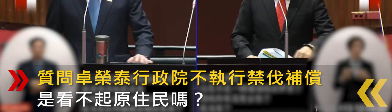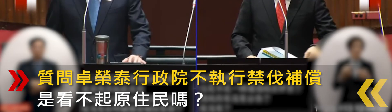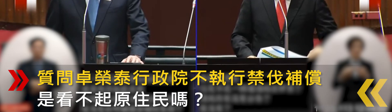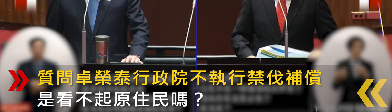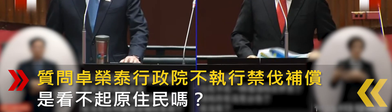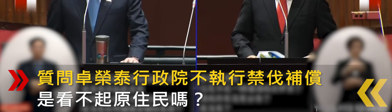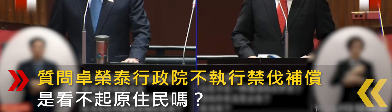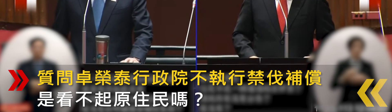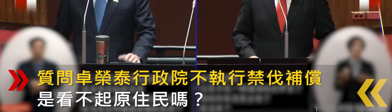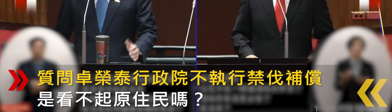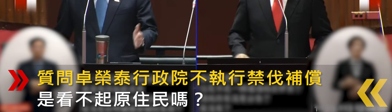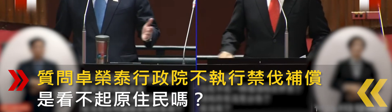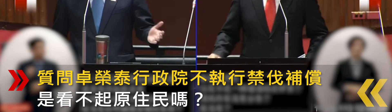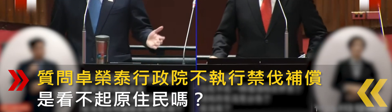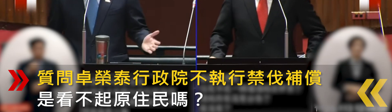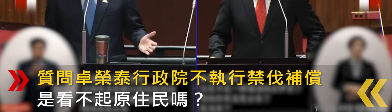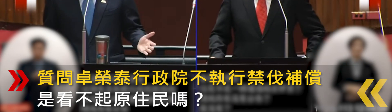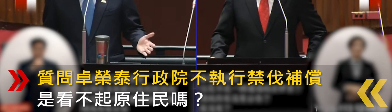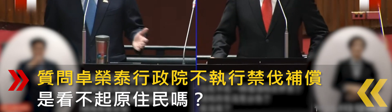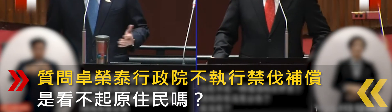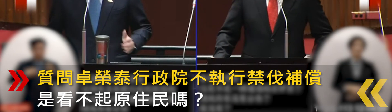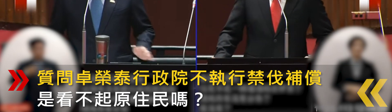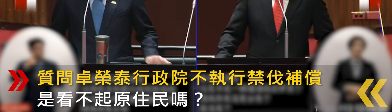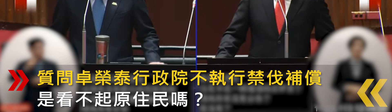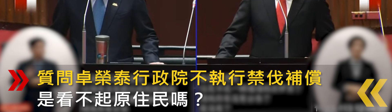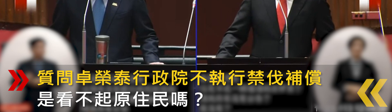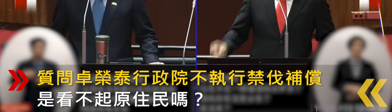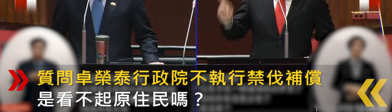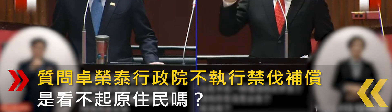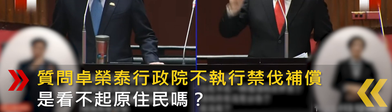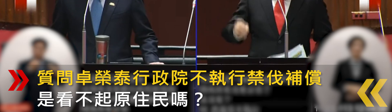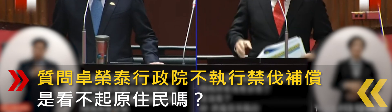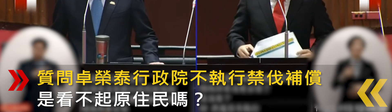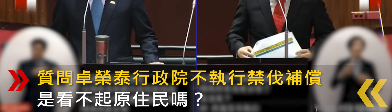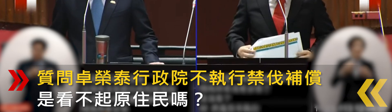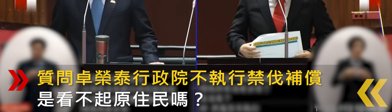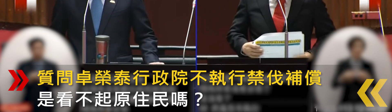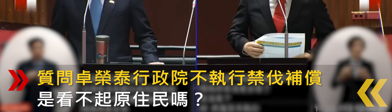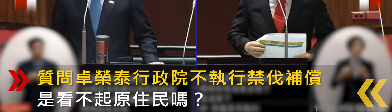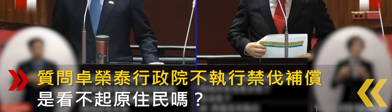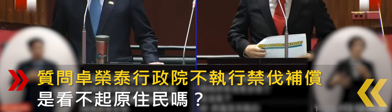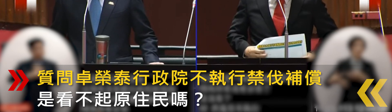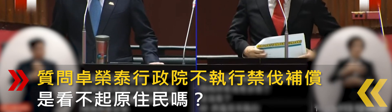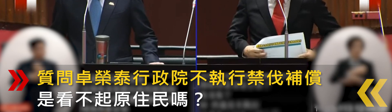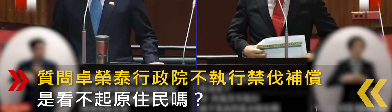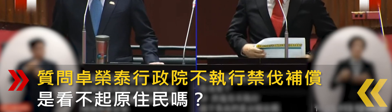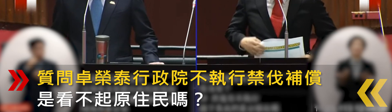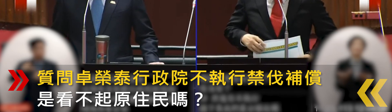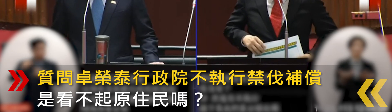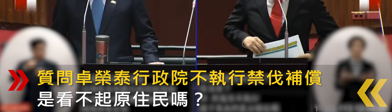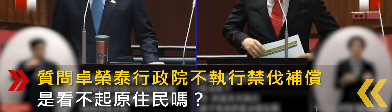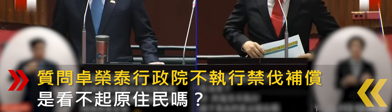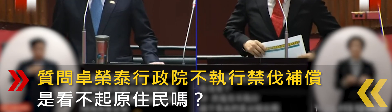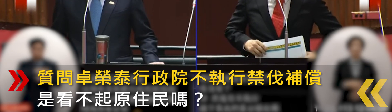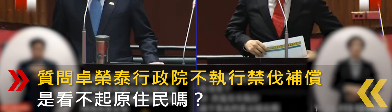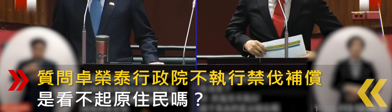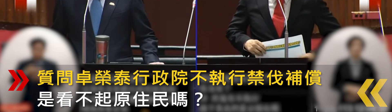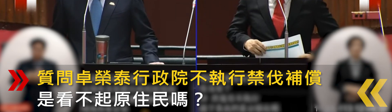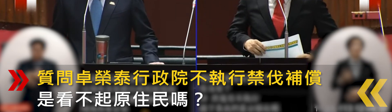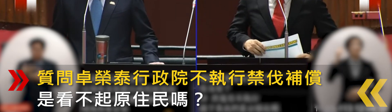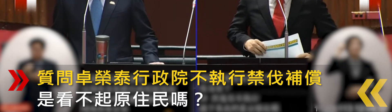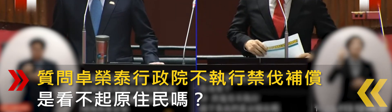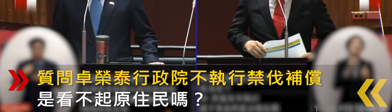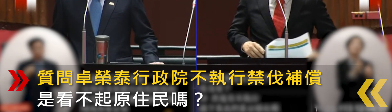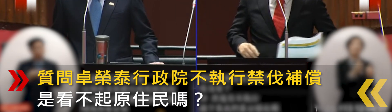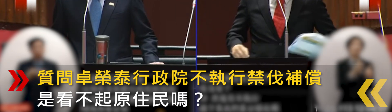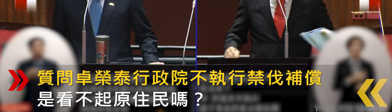行。 委员不能放着法律的规定不讲，只讲说执不执行的问题。 公开收购 吼，来，这个法律没有依照合法的程序制定之后，